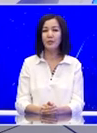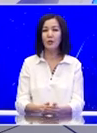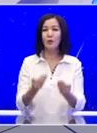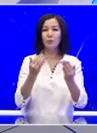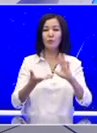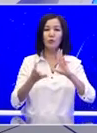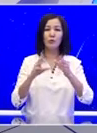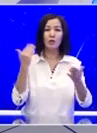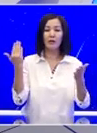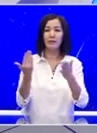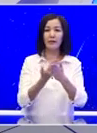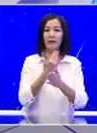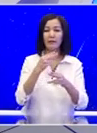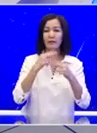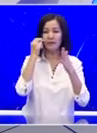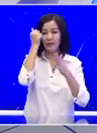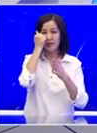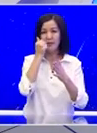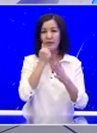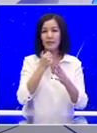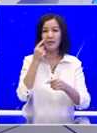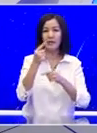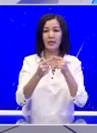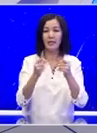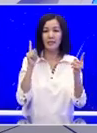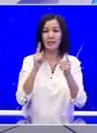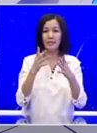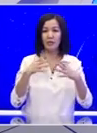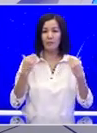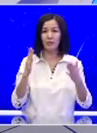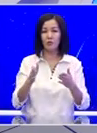Бүгінгі кепіскен ақпараттар легі осындай. Назарларыңызға рахмет. Сақтық шаралары туралы